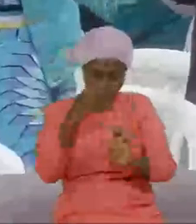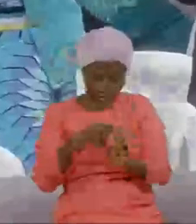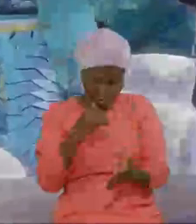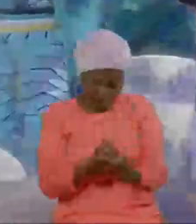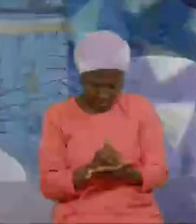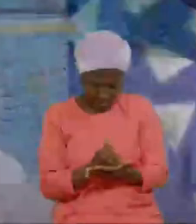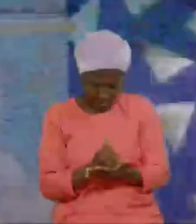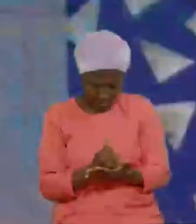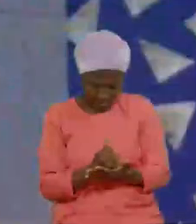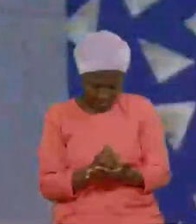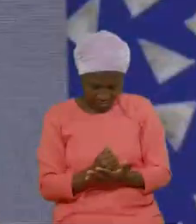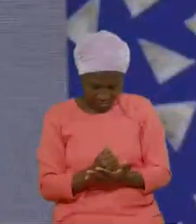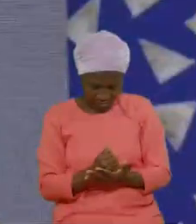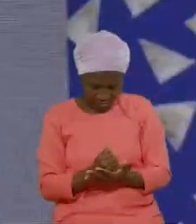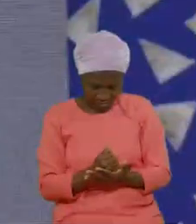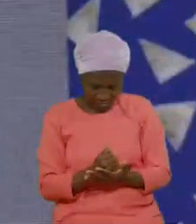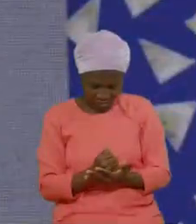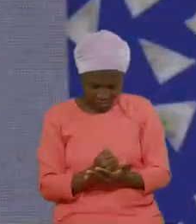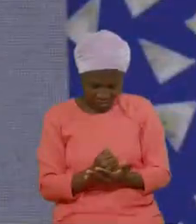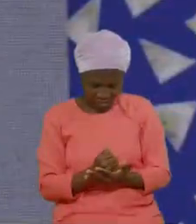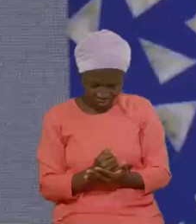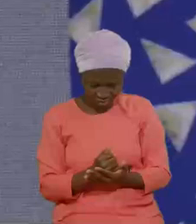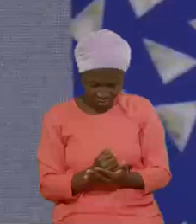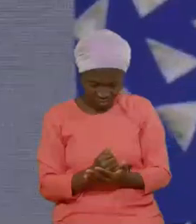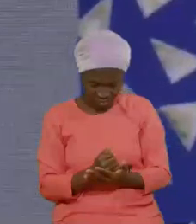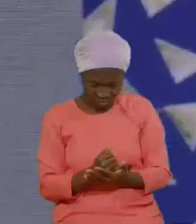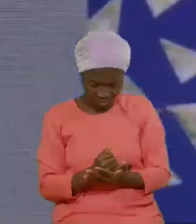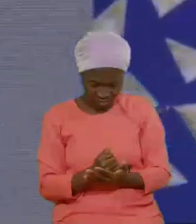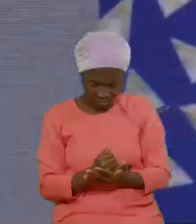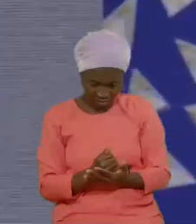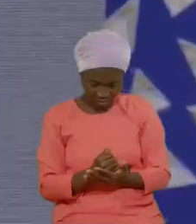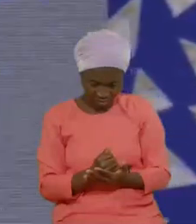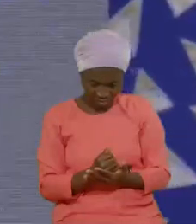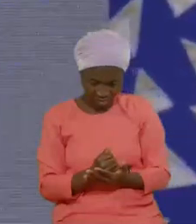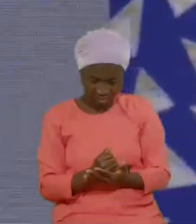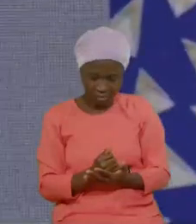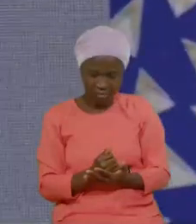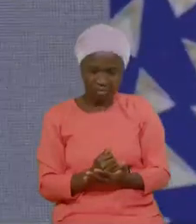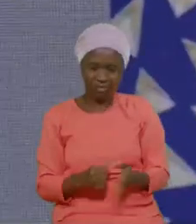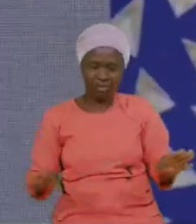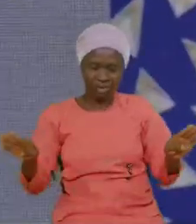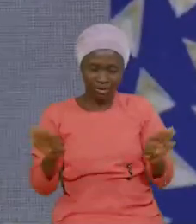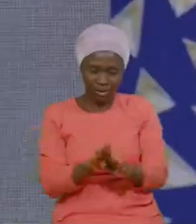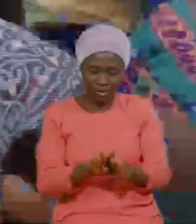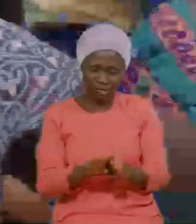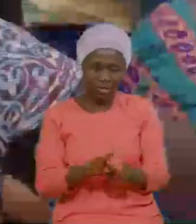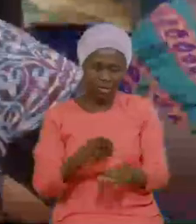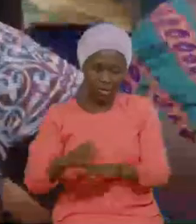Fais de chacun une étoile, tous ceux qui sont confiés à toi maintenant. The past from every mind.